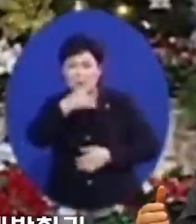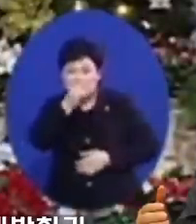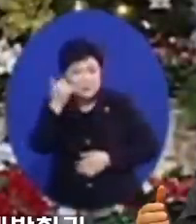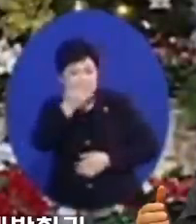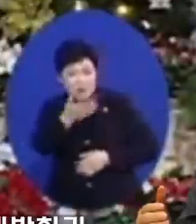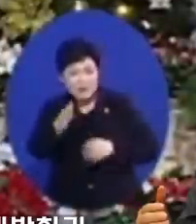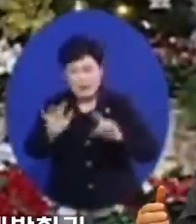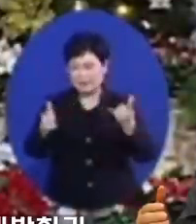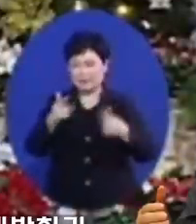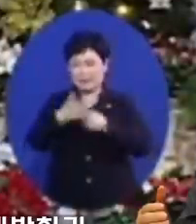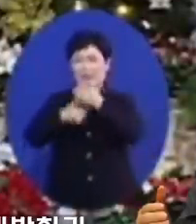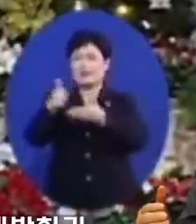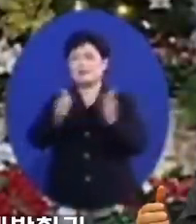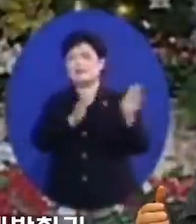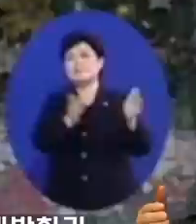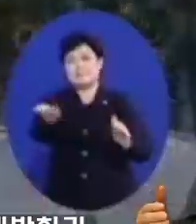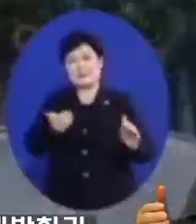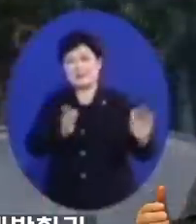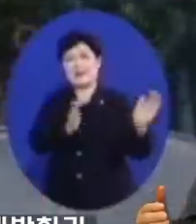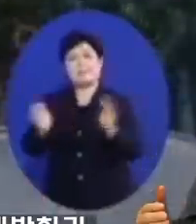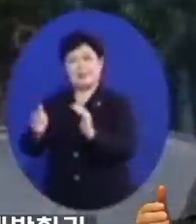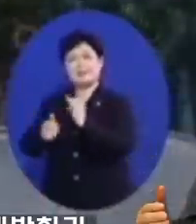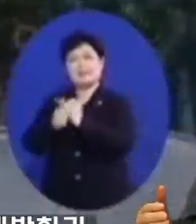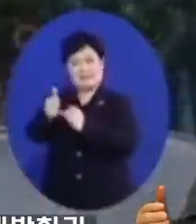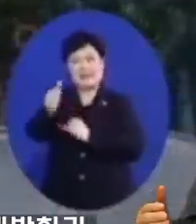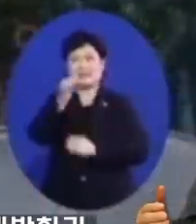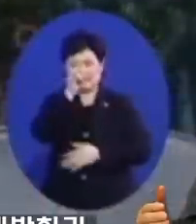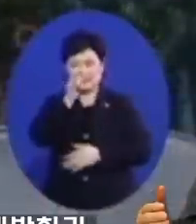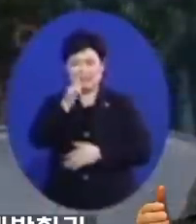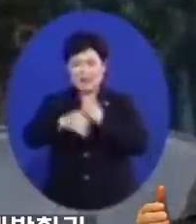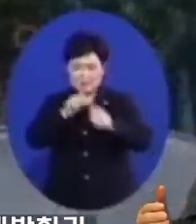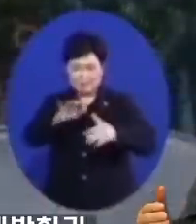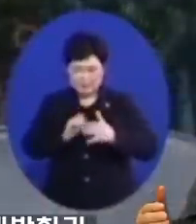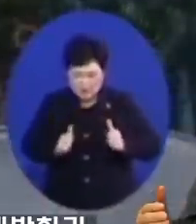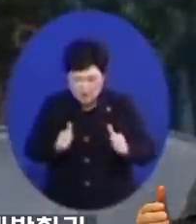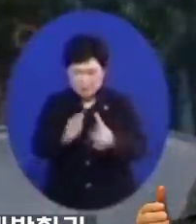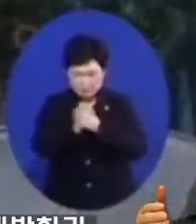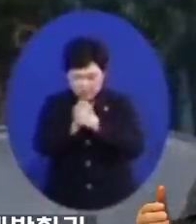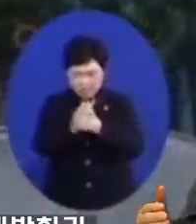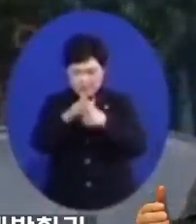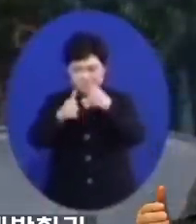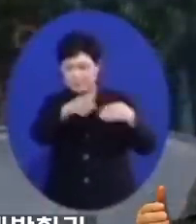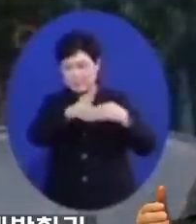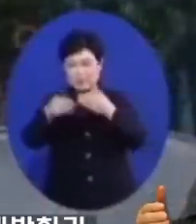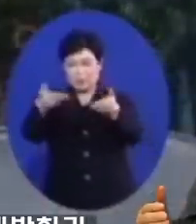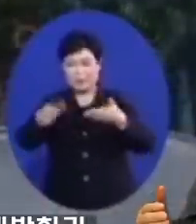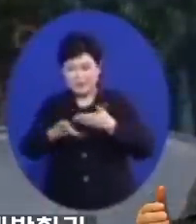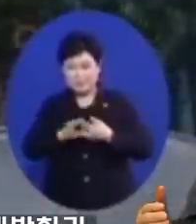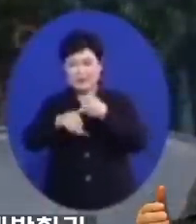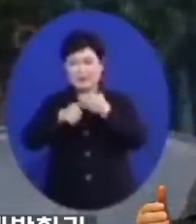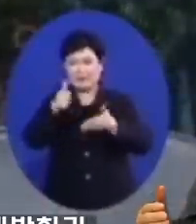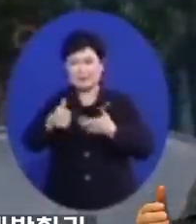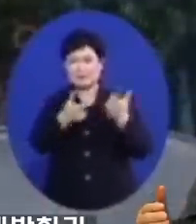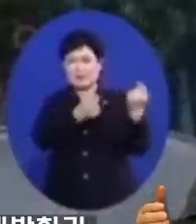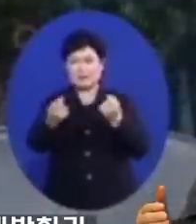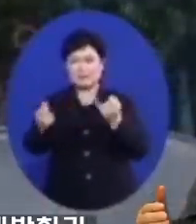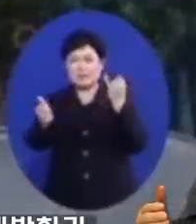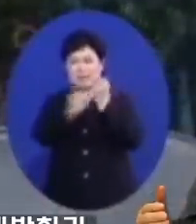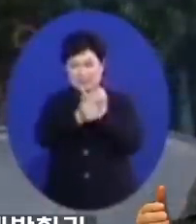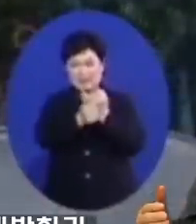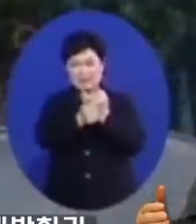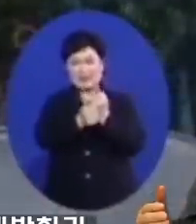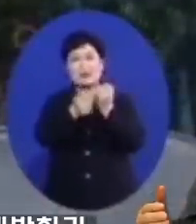예비한 신랑이 있습니다. 하나님께 열심히 기도해서 하나님의 인도를 받으면 하나님이 그런 신랑을 만날 수 있는